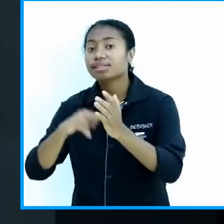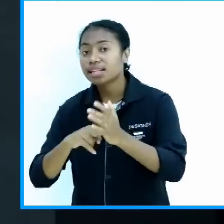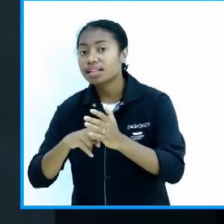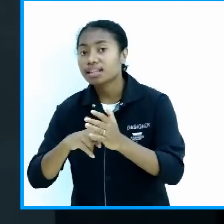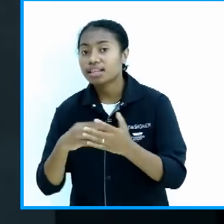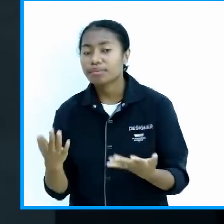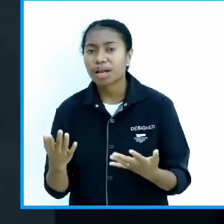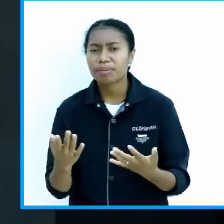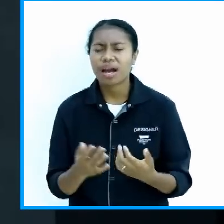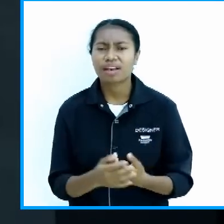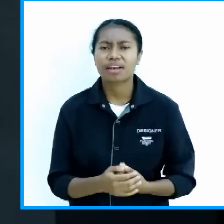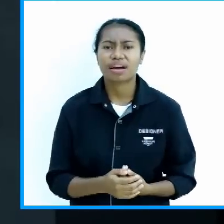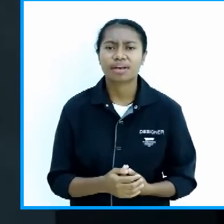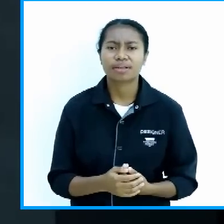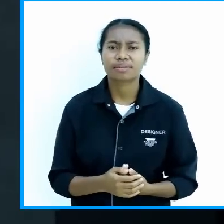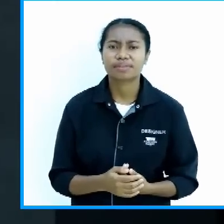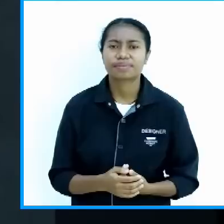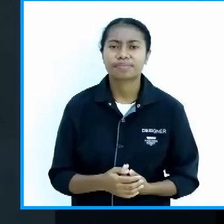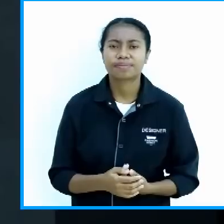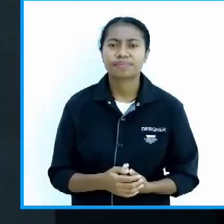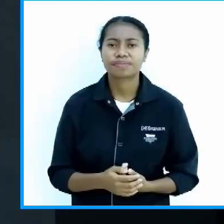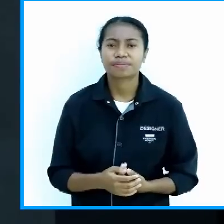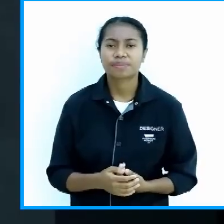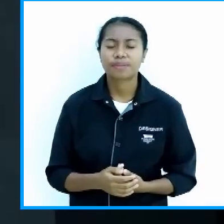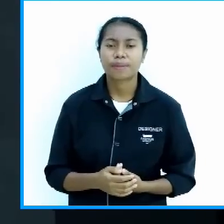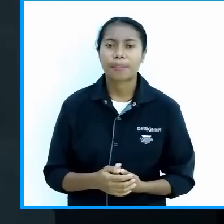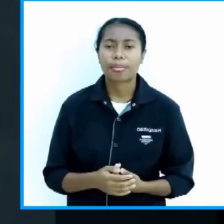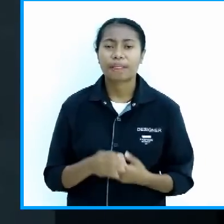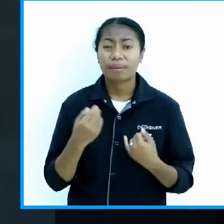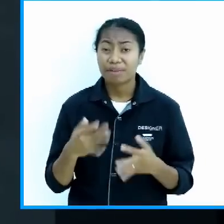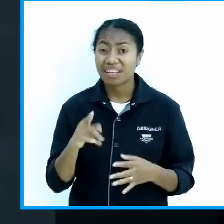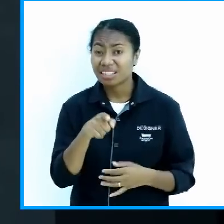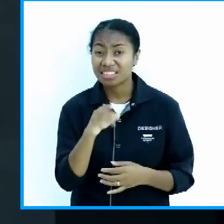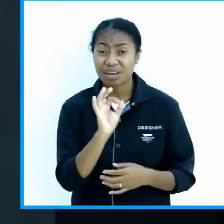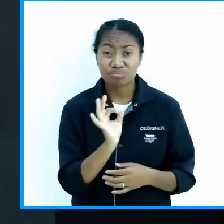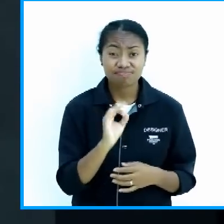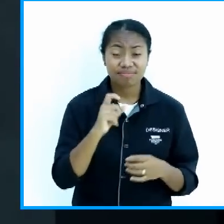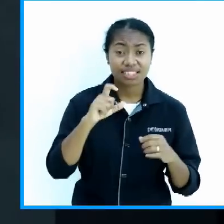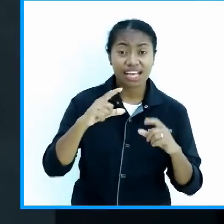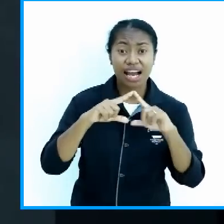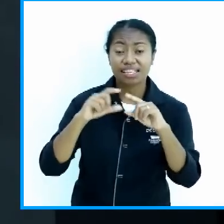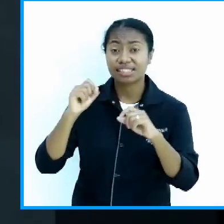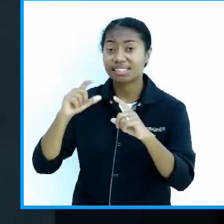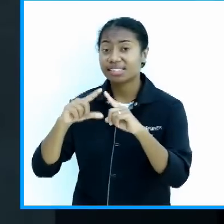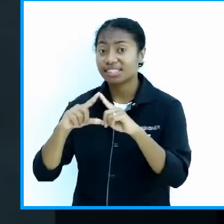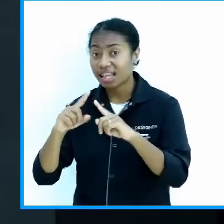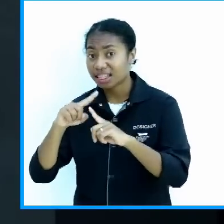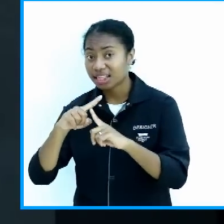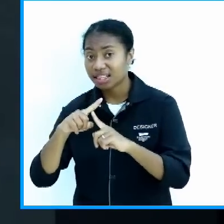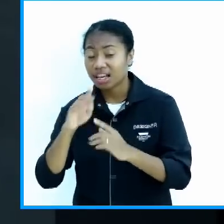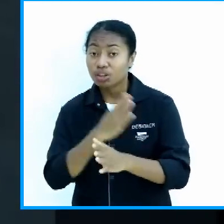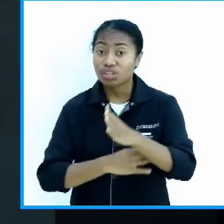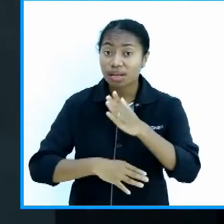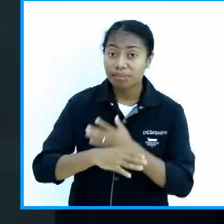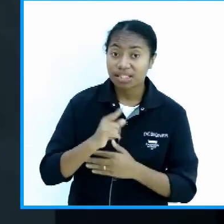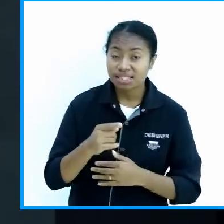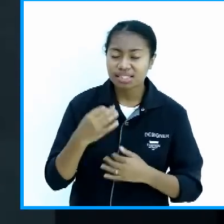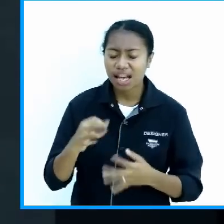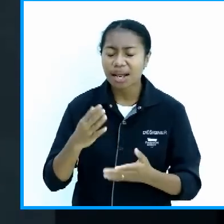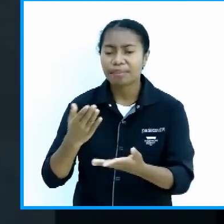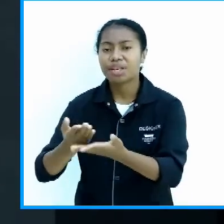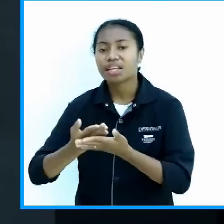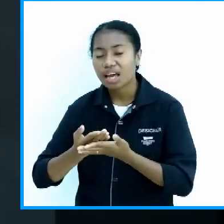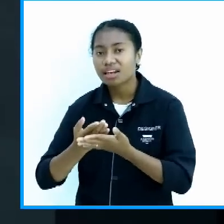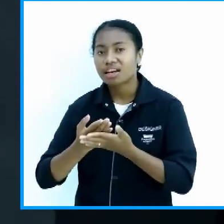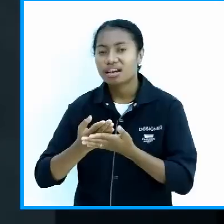ini mengalami cacat karena polio. Padahal dia hanya mengalami cacat kebetulan saat ada pemberian vaksin polio. Dan dia tidak terima vaksin